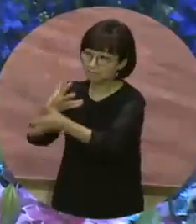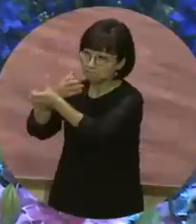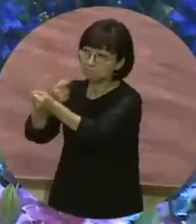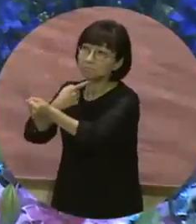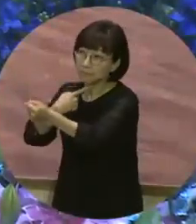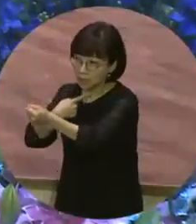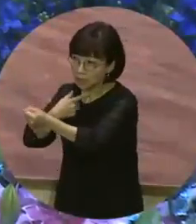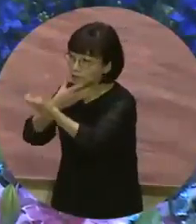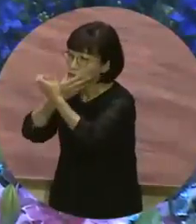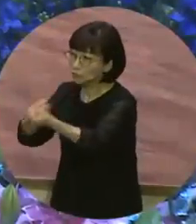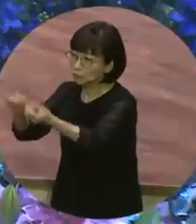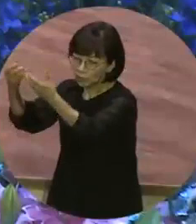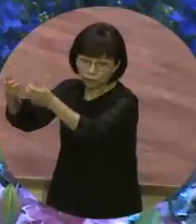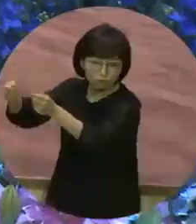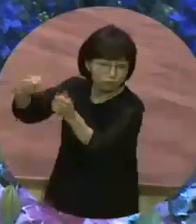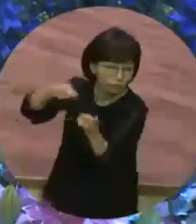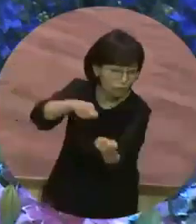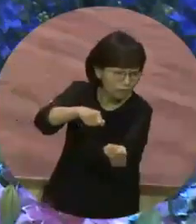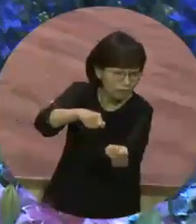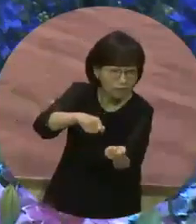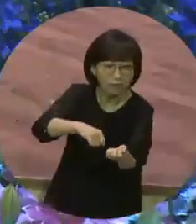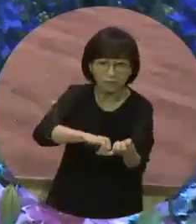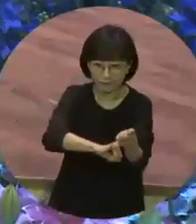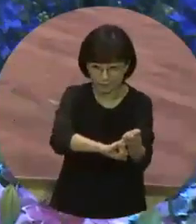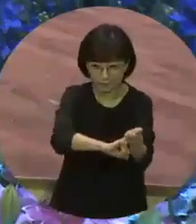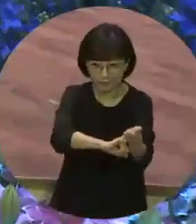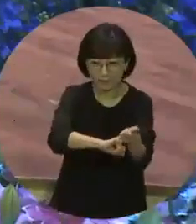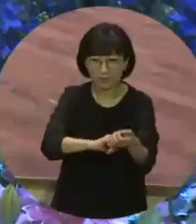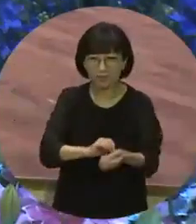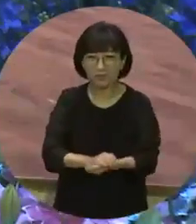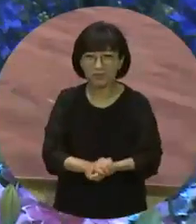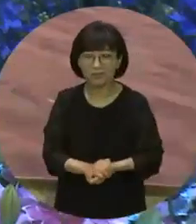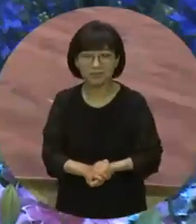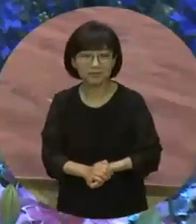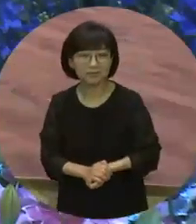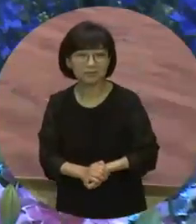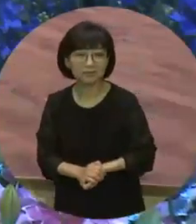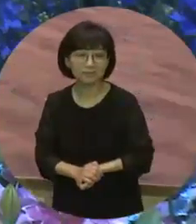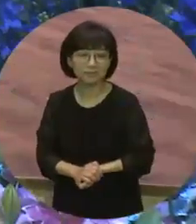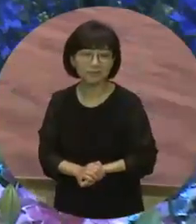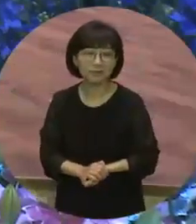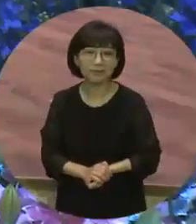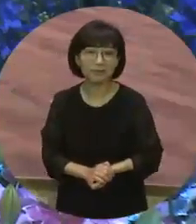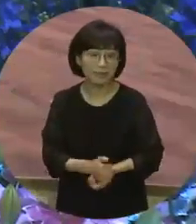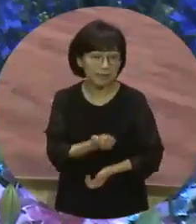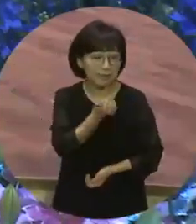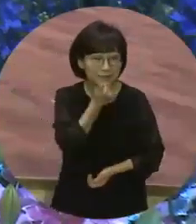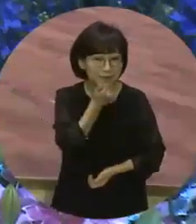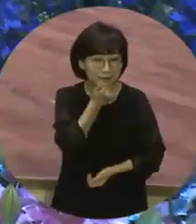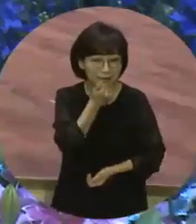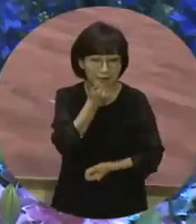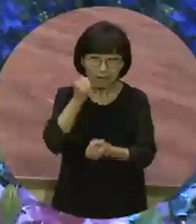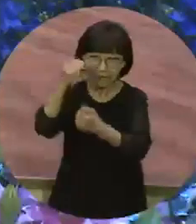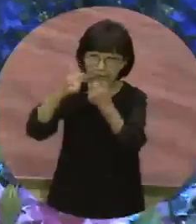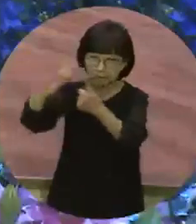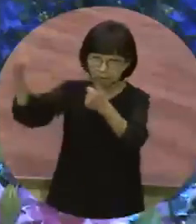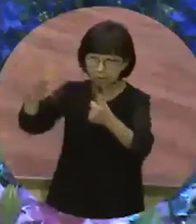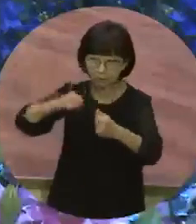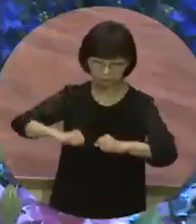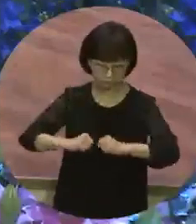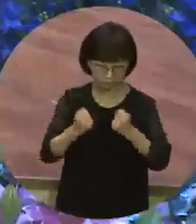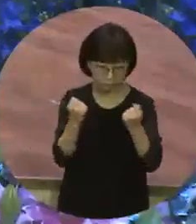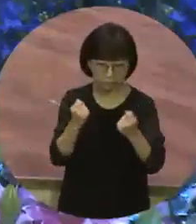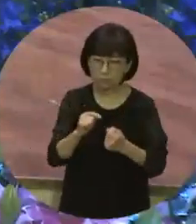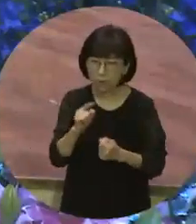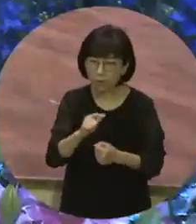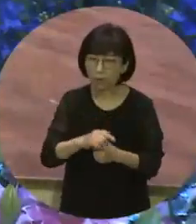이 말씀 순종이 있었음을 강조하고 있습니다. 이삭의 말씀 순종은 아버지 아브라함의 말씀 순종을